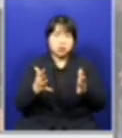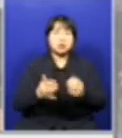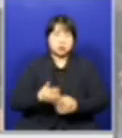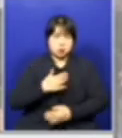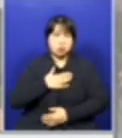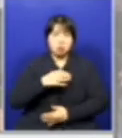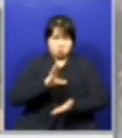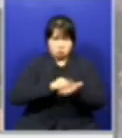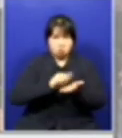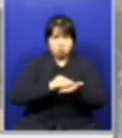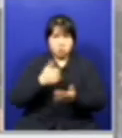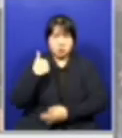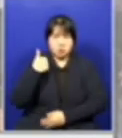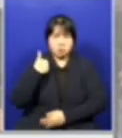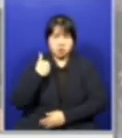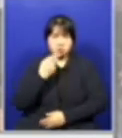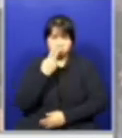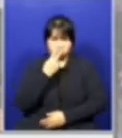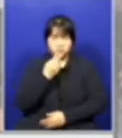ข้อมูลครับท่านประธาน